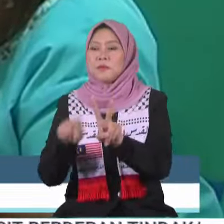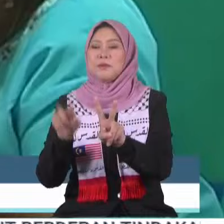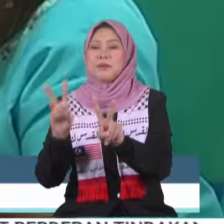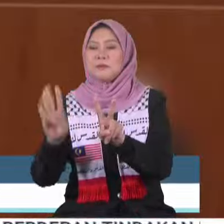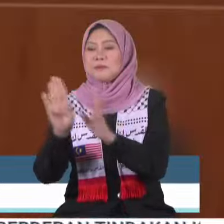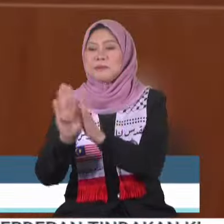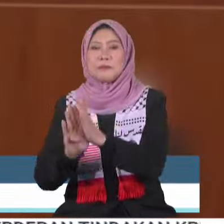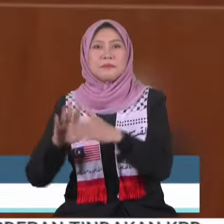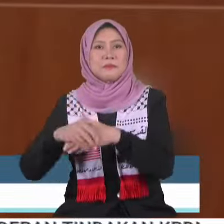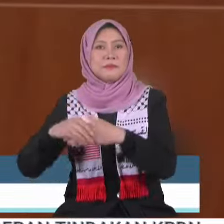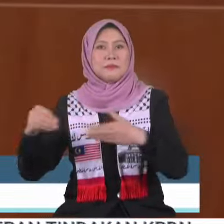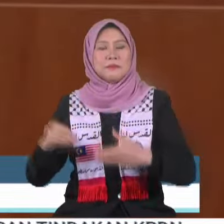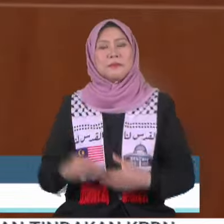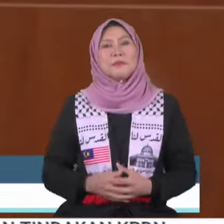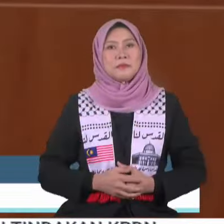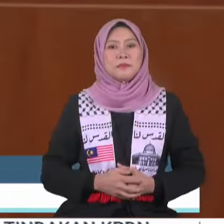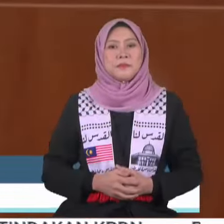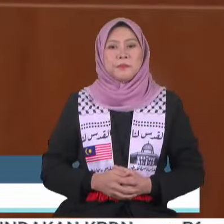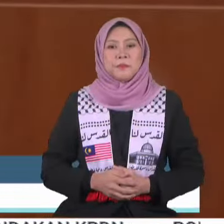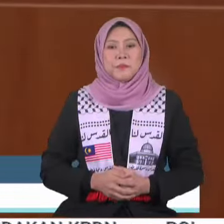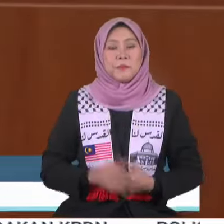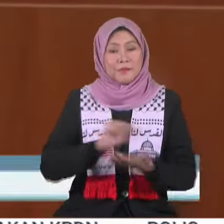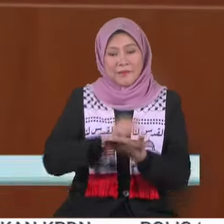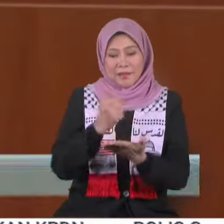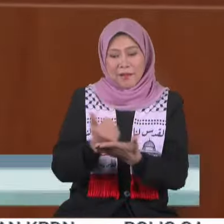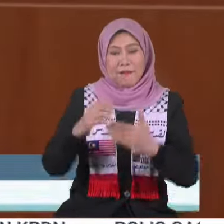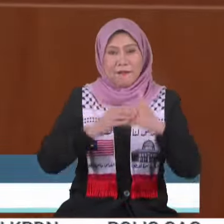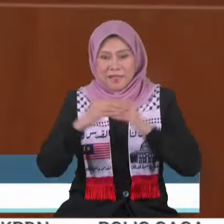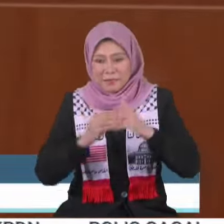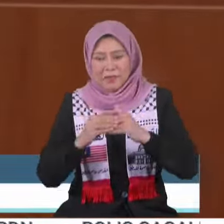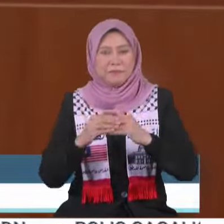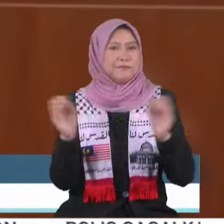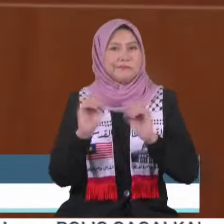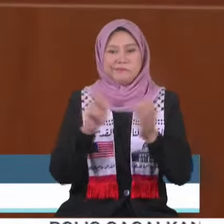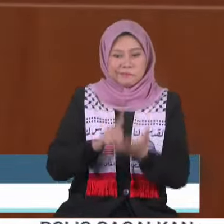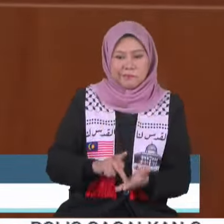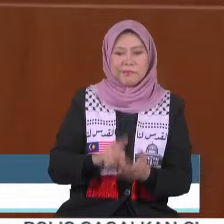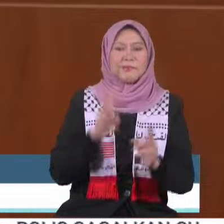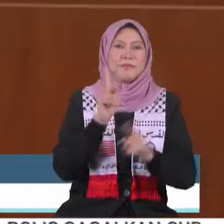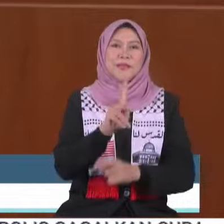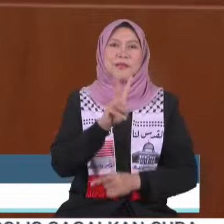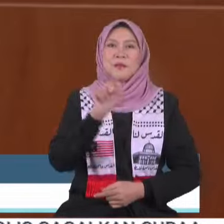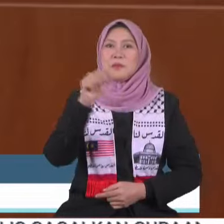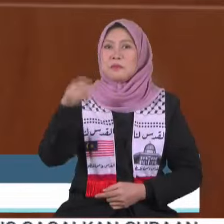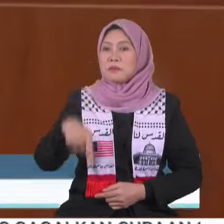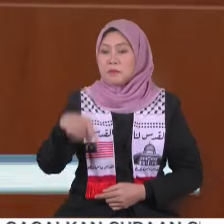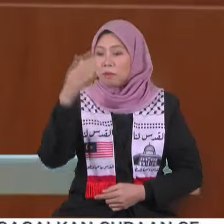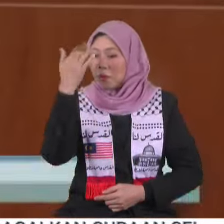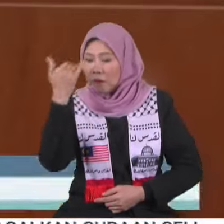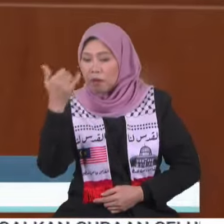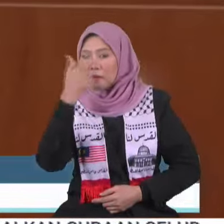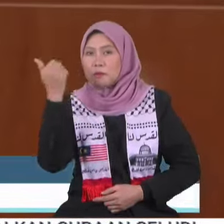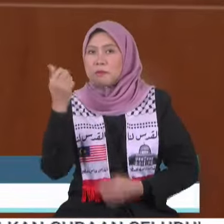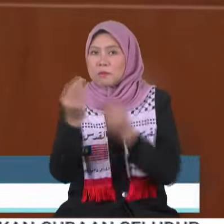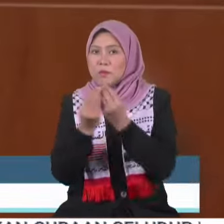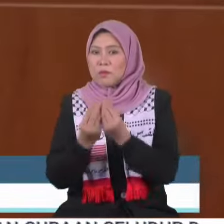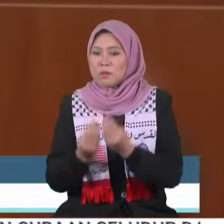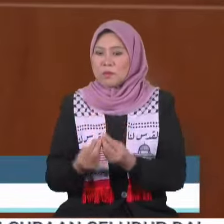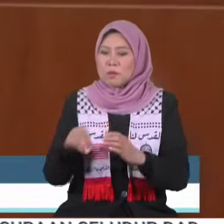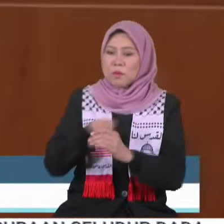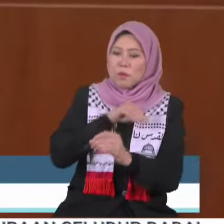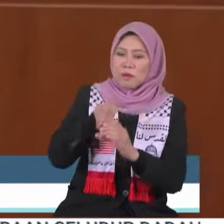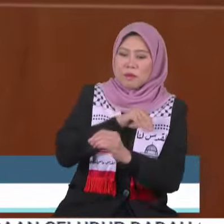RM12.6 bilion. Daripada akaun fleksibel tidak memberi kesan ketara kepada KWSP kerana jangkaan jumlah